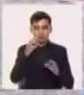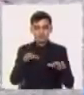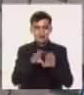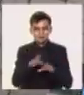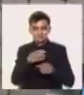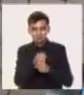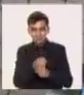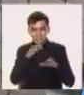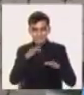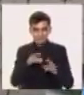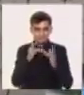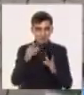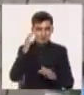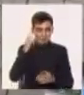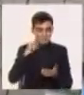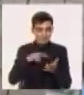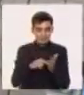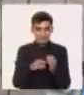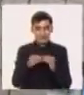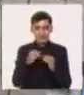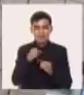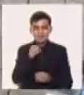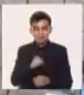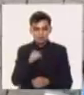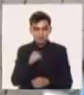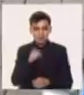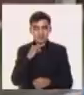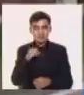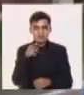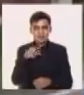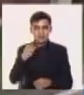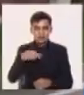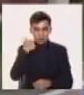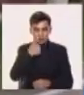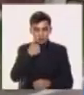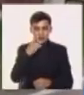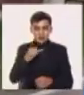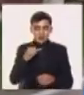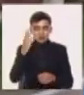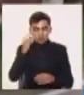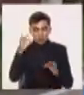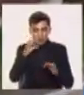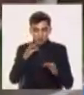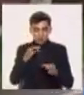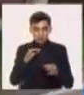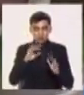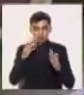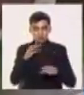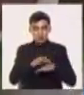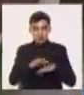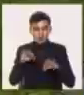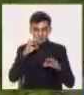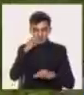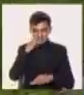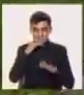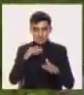сокращение провизорных коек планируется с 10 августа 2020 года. Число зарегистрированных случаев заболевания в